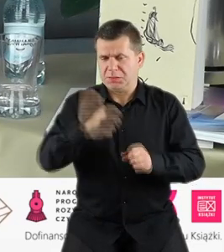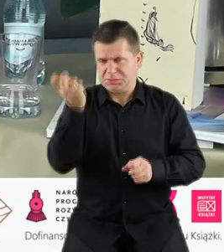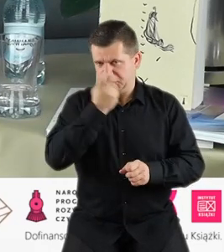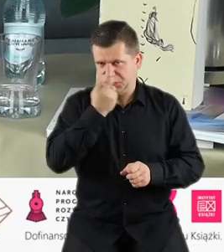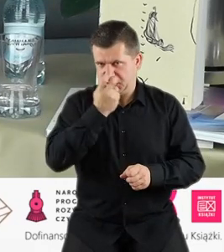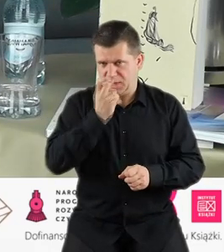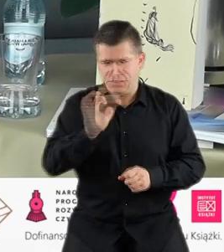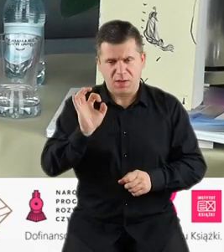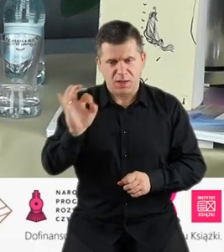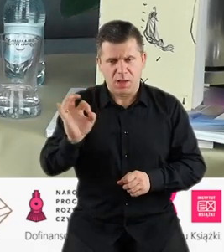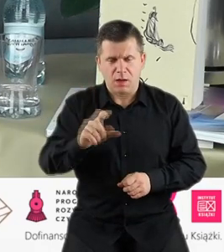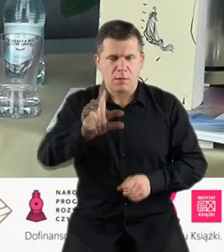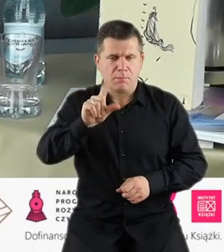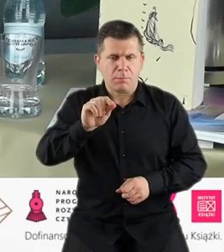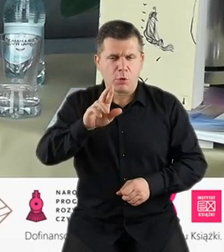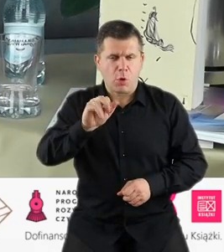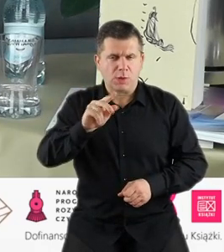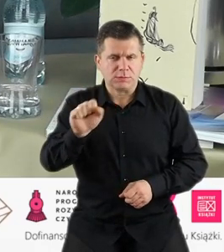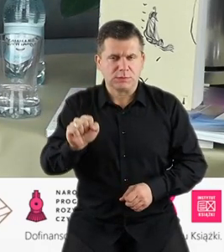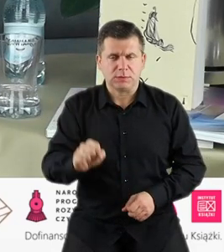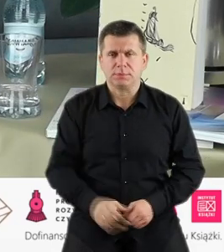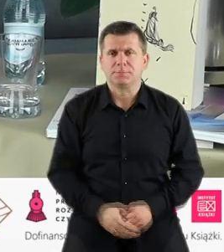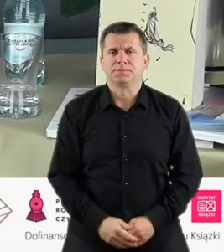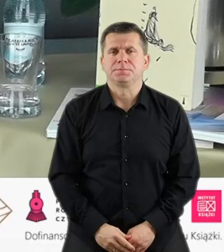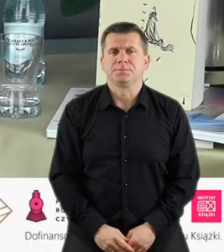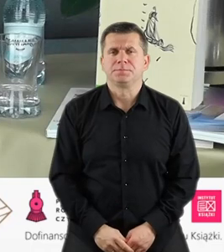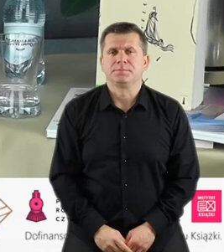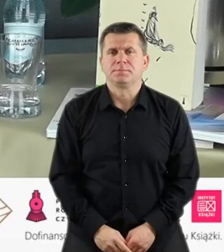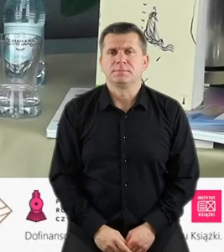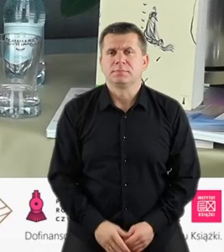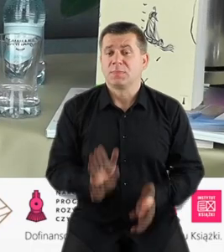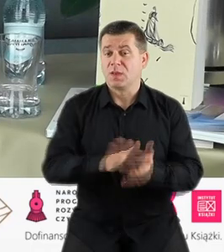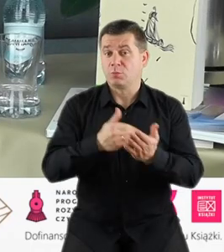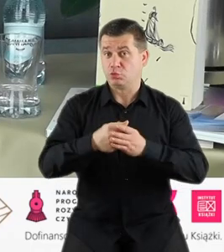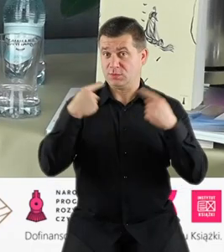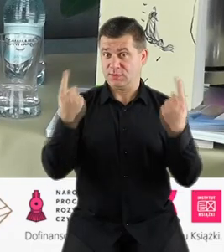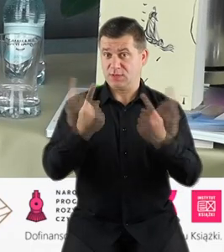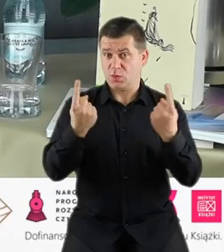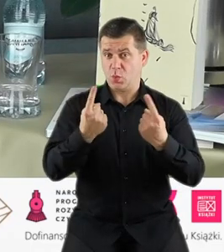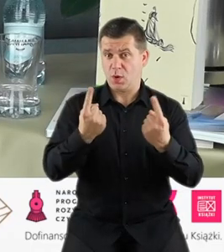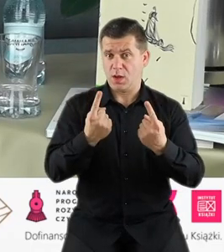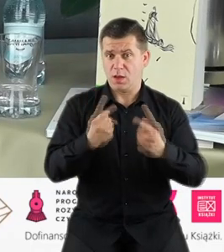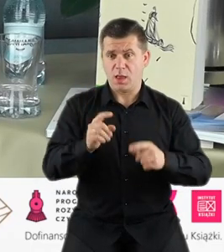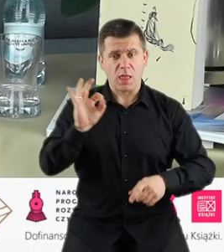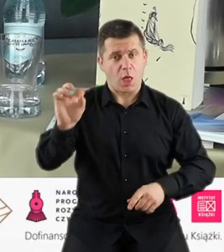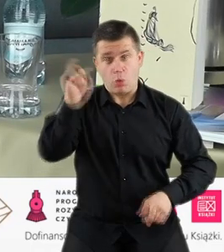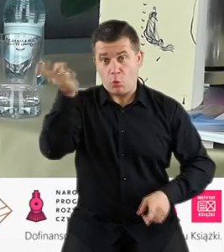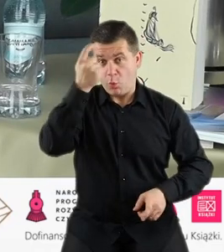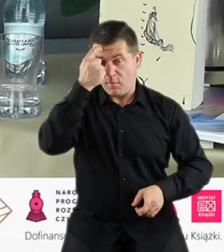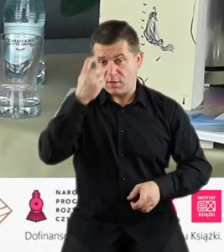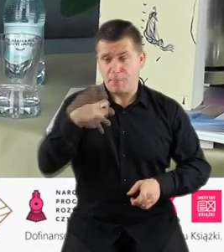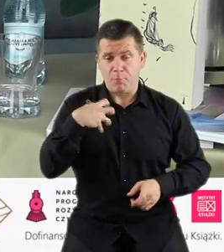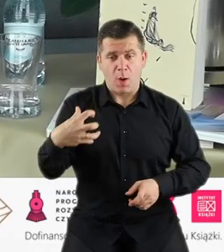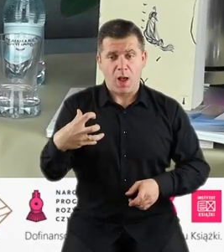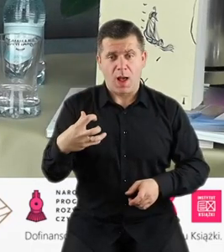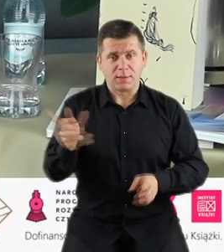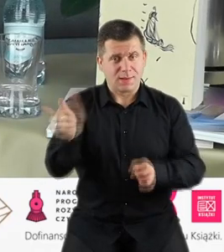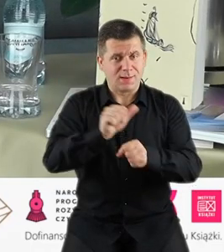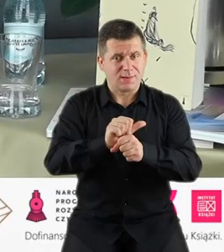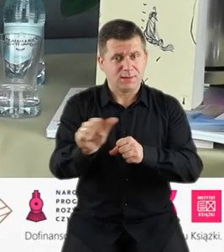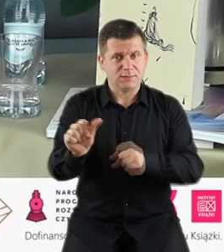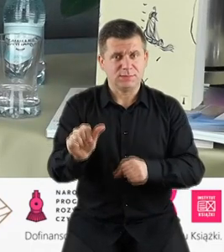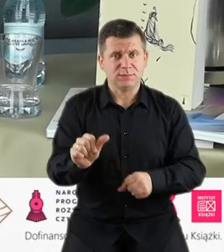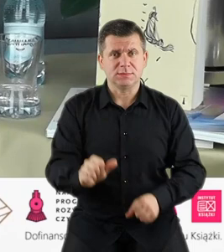fragmenty jego prozy, na przykład sytuacja, kiedy jego główny bohater znajduje się